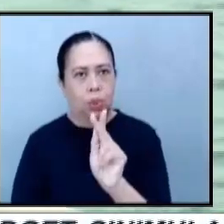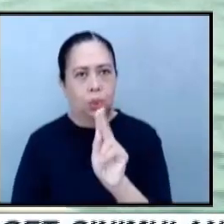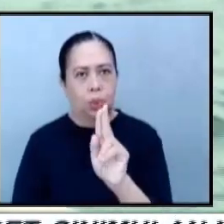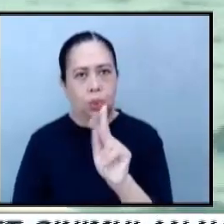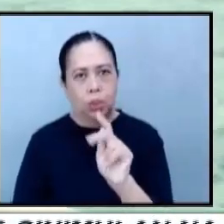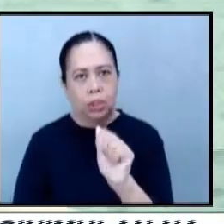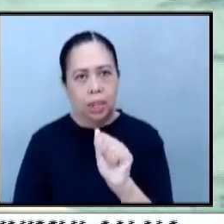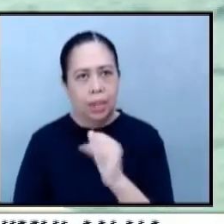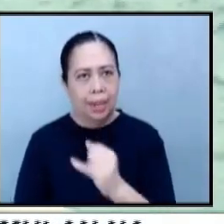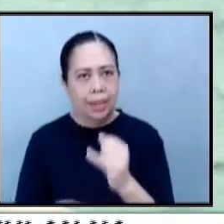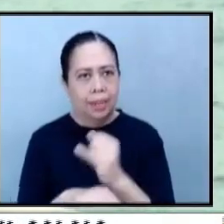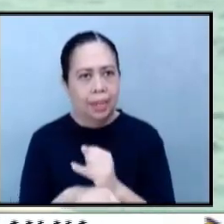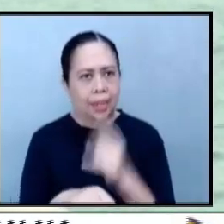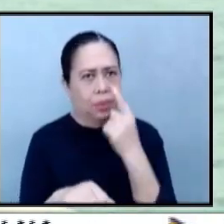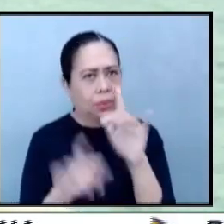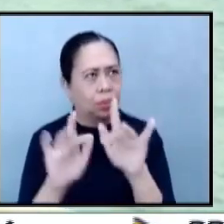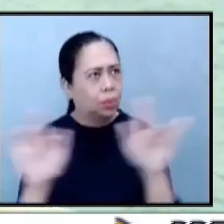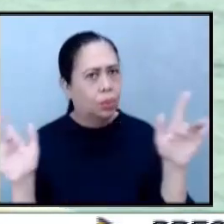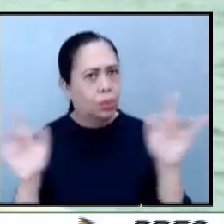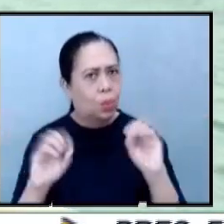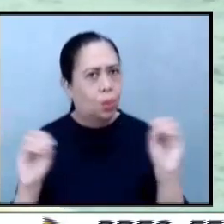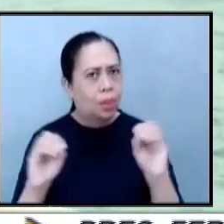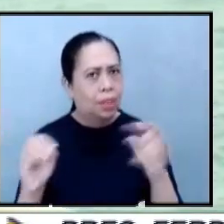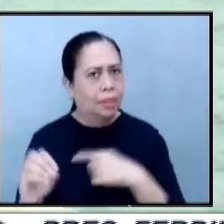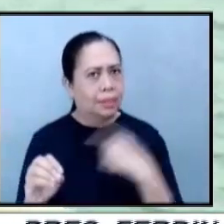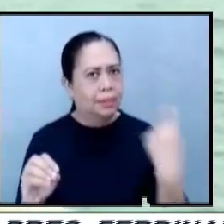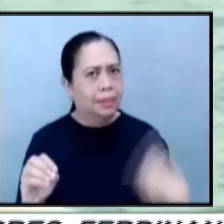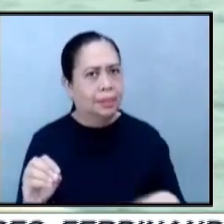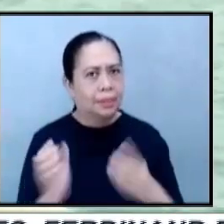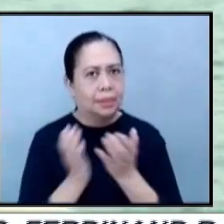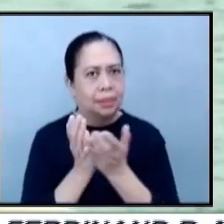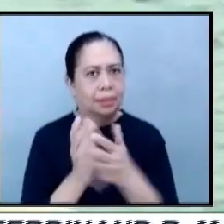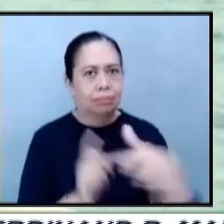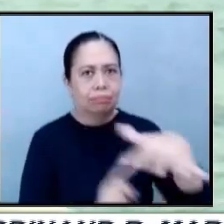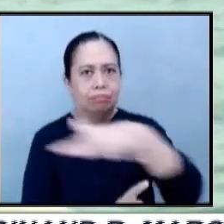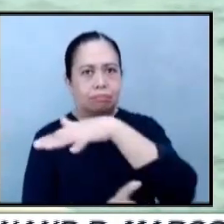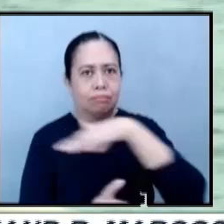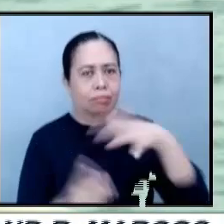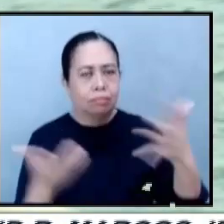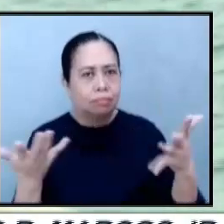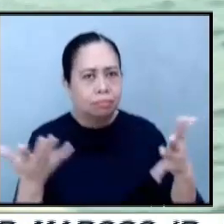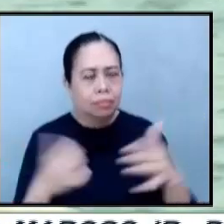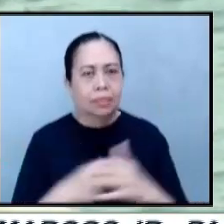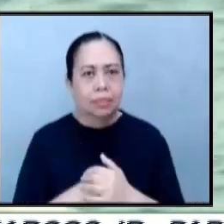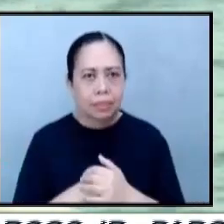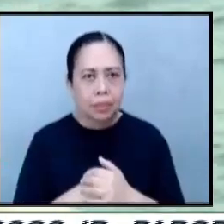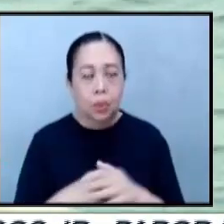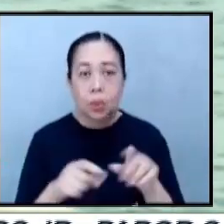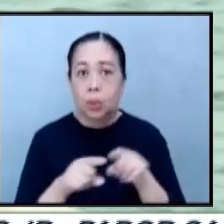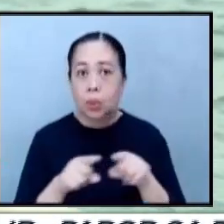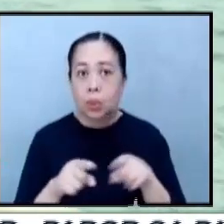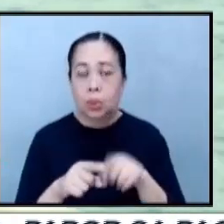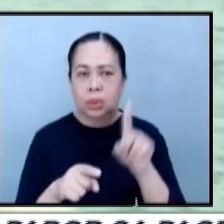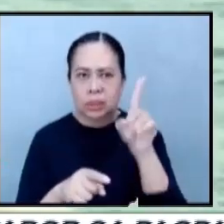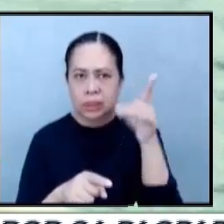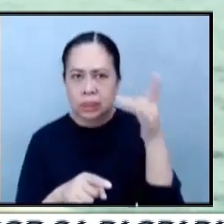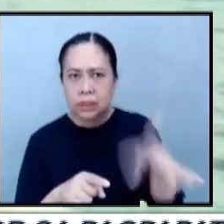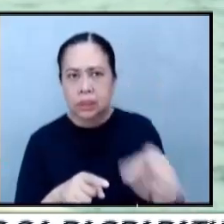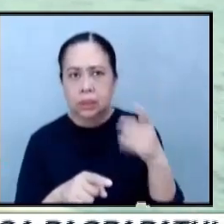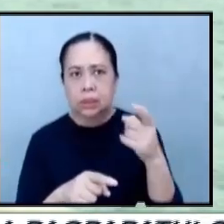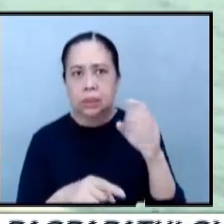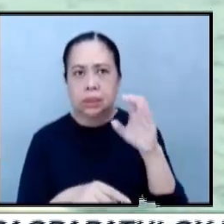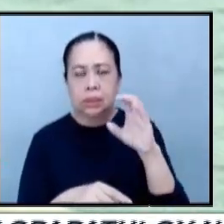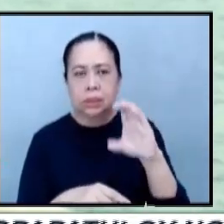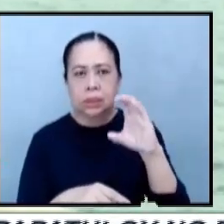Audrey, no, walang Chinese Maritime Militia vessels na nakapaligid dito sa Kuta Island bukod doon sa isang barko ng China Coast Guard na